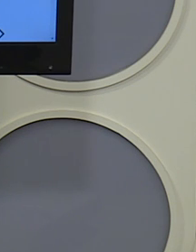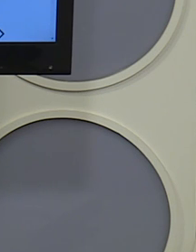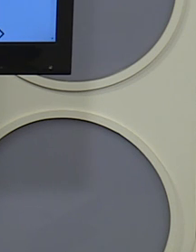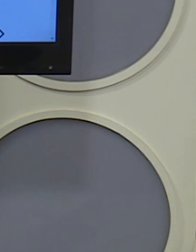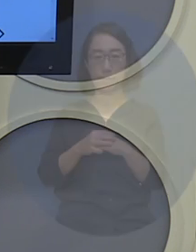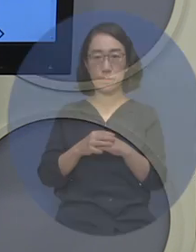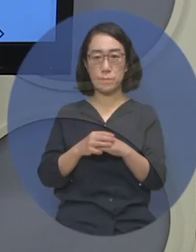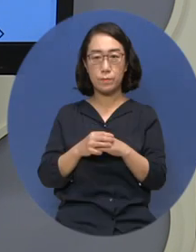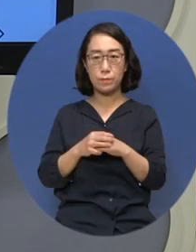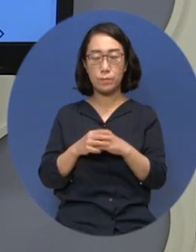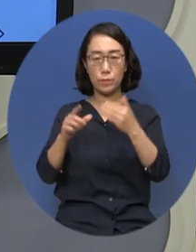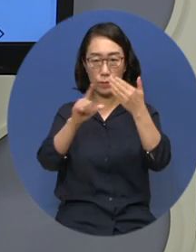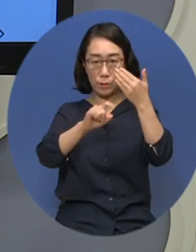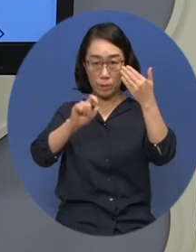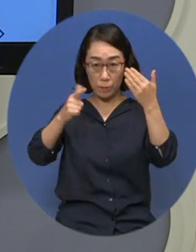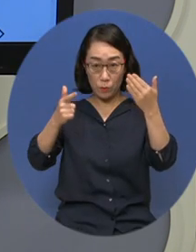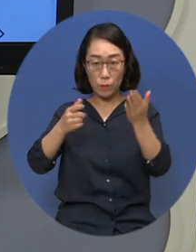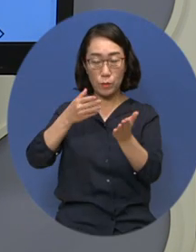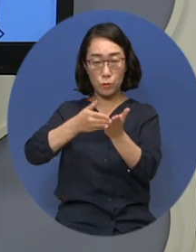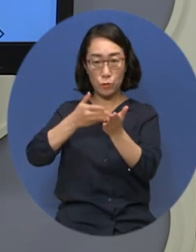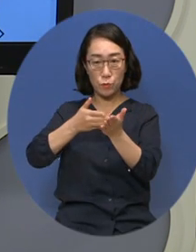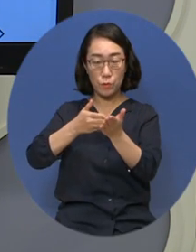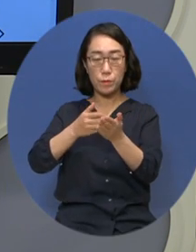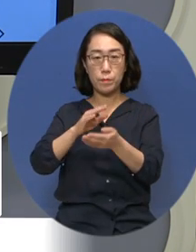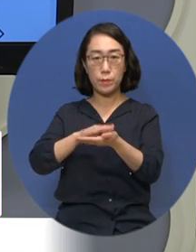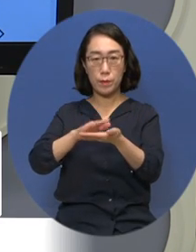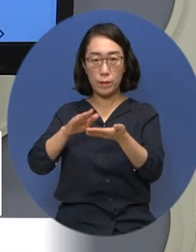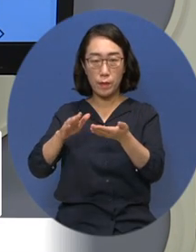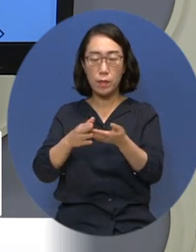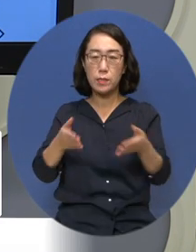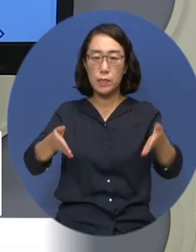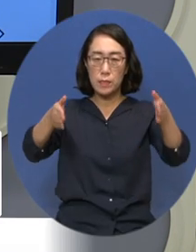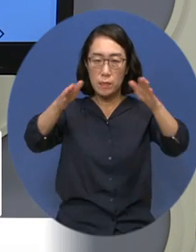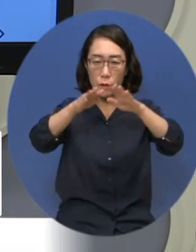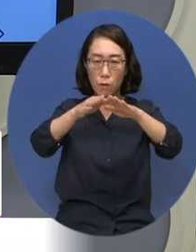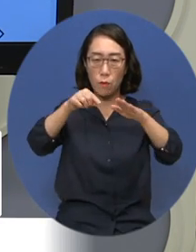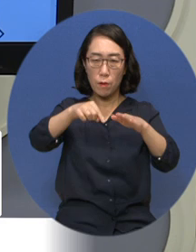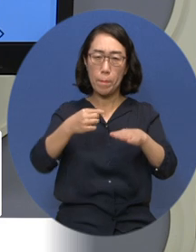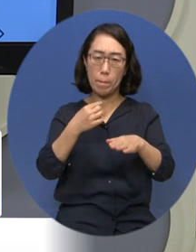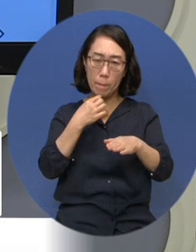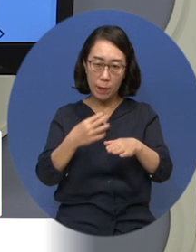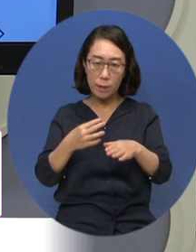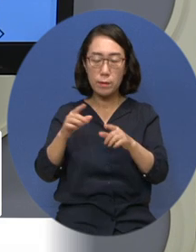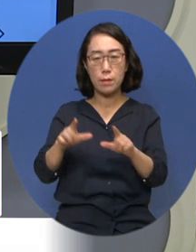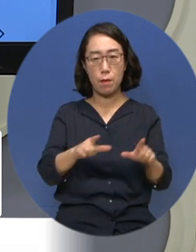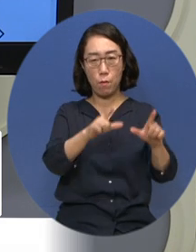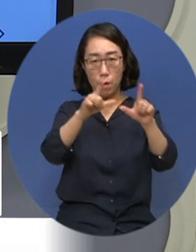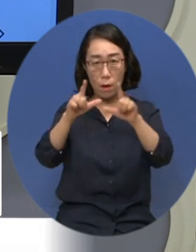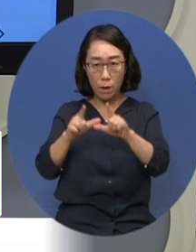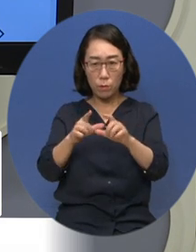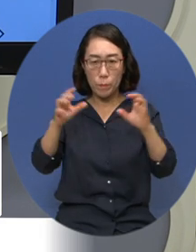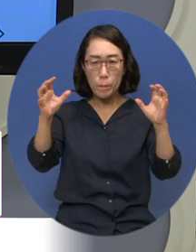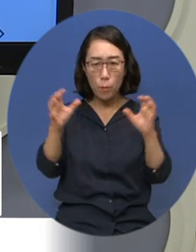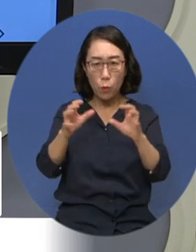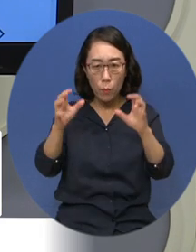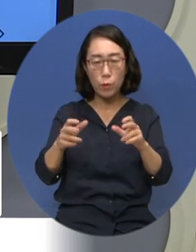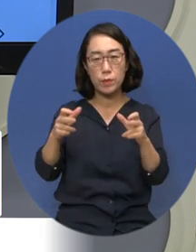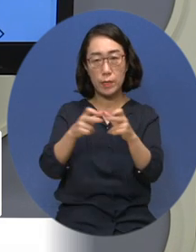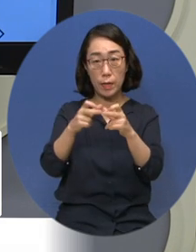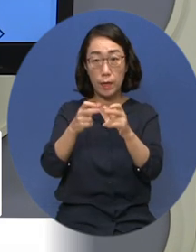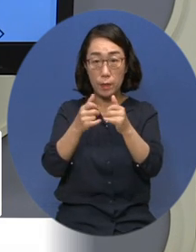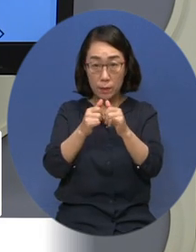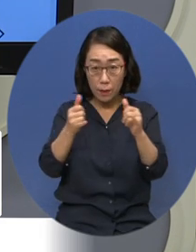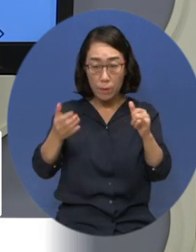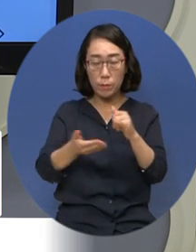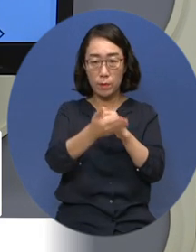9월 16일 만 말아 놓습니다 시설이라는 한정된 공간에서 집단 거주했던 장애인들이